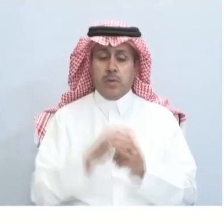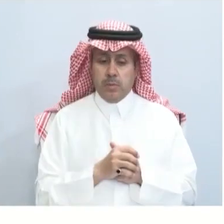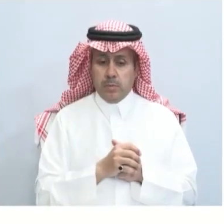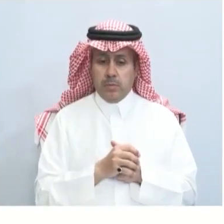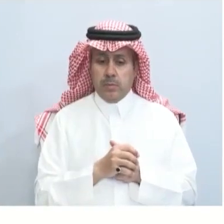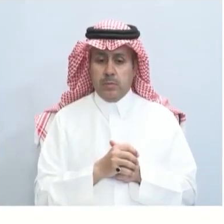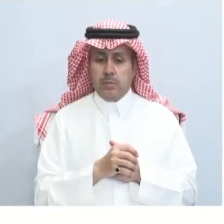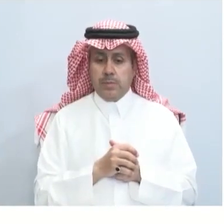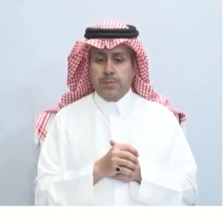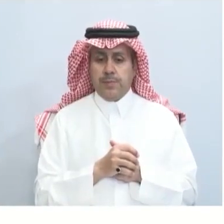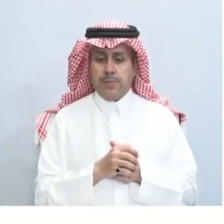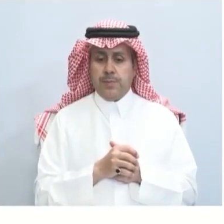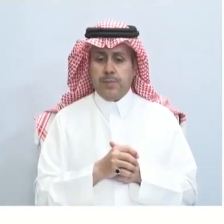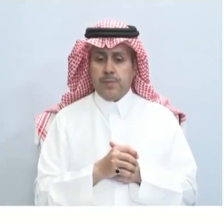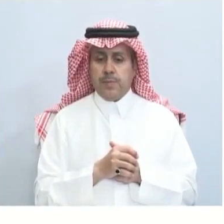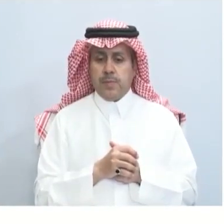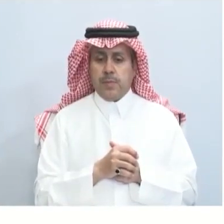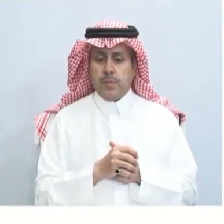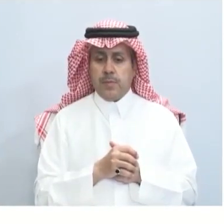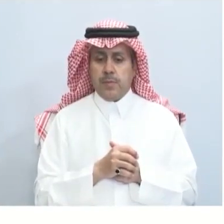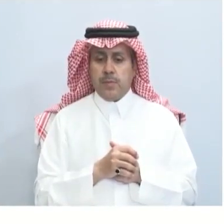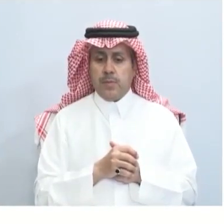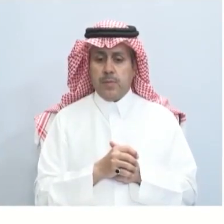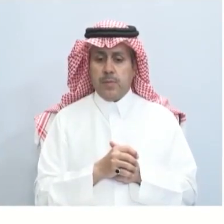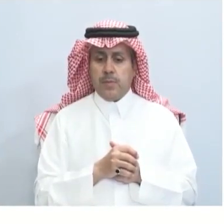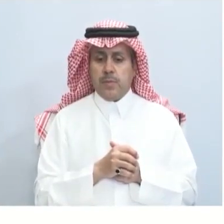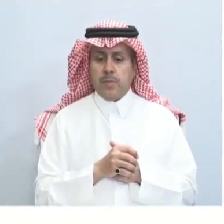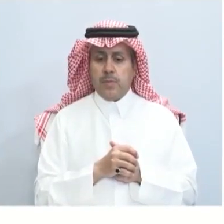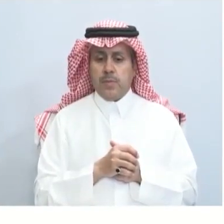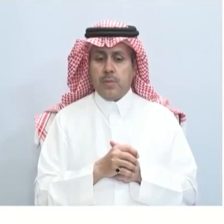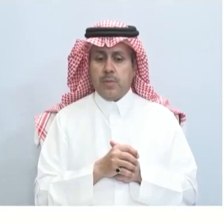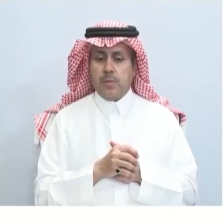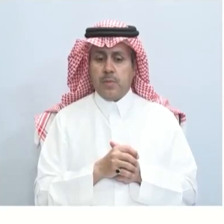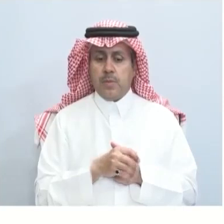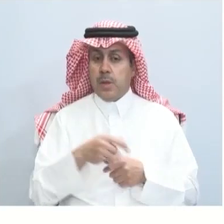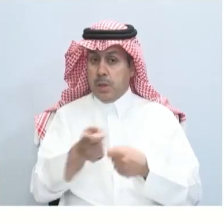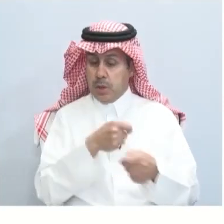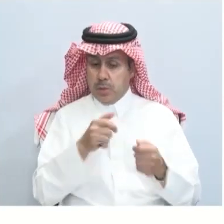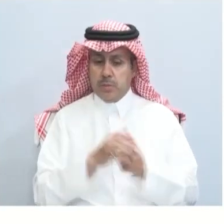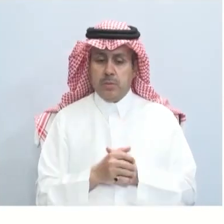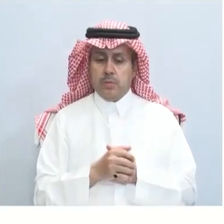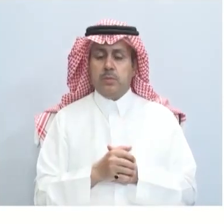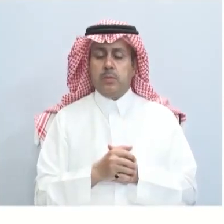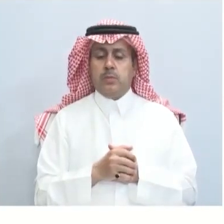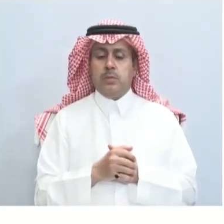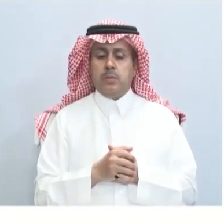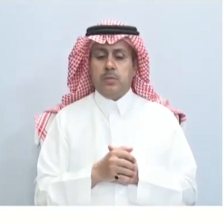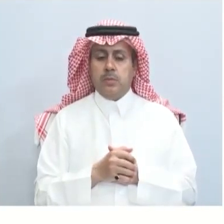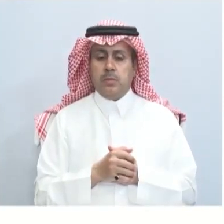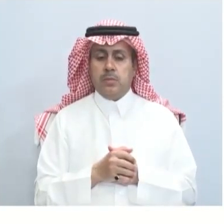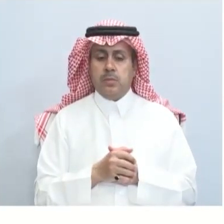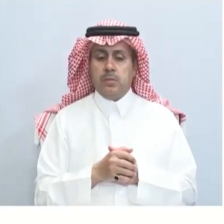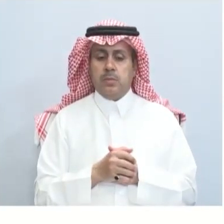وصف الحسن هو الرزق الذي تتاجرون به بتلكم الثمرات هو الرزق الحسن اما الخمر لم يوصف